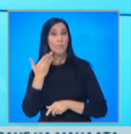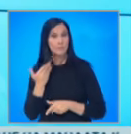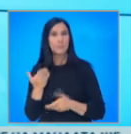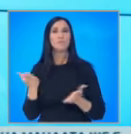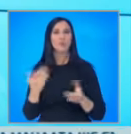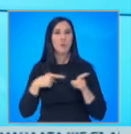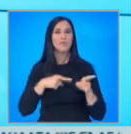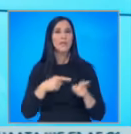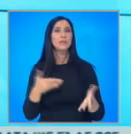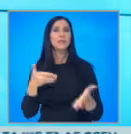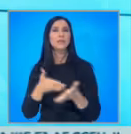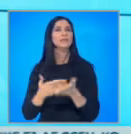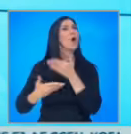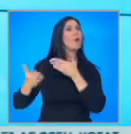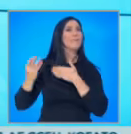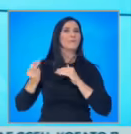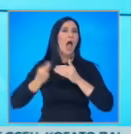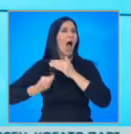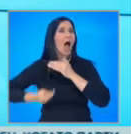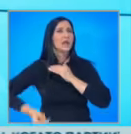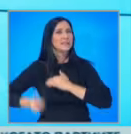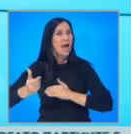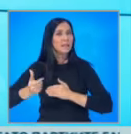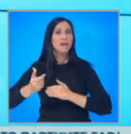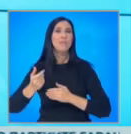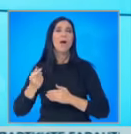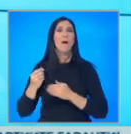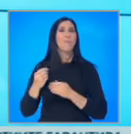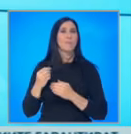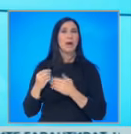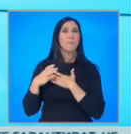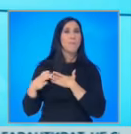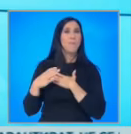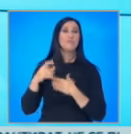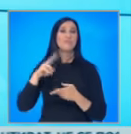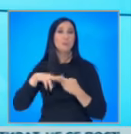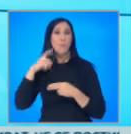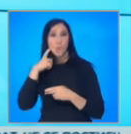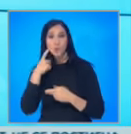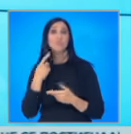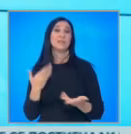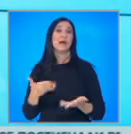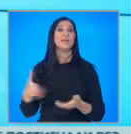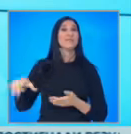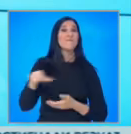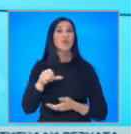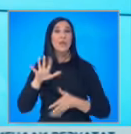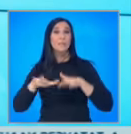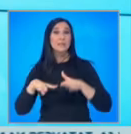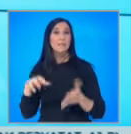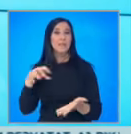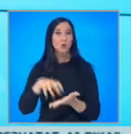и че обвиненията срещу бившия хазартен бос Васил Бошков са за водене на престъпна група, която работила за опорочаване на